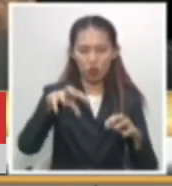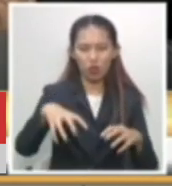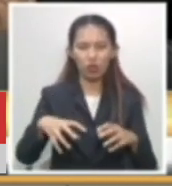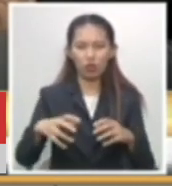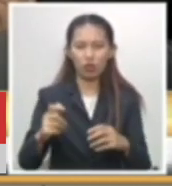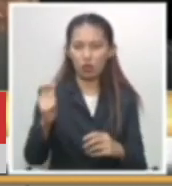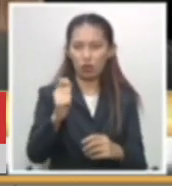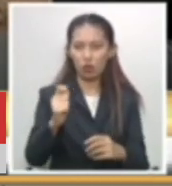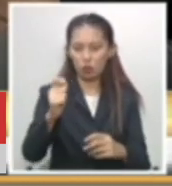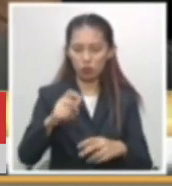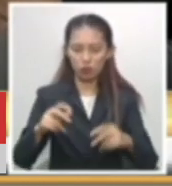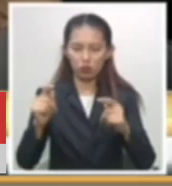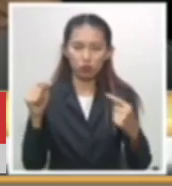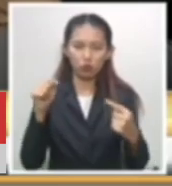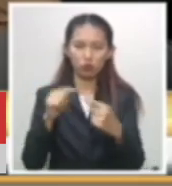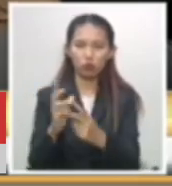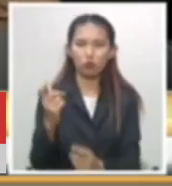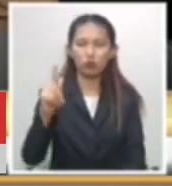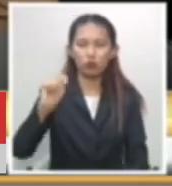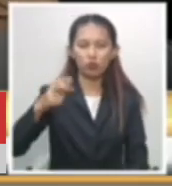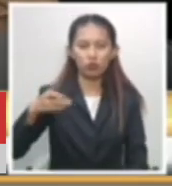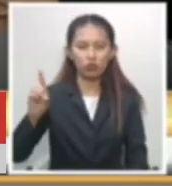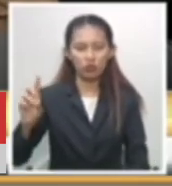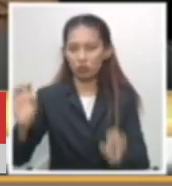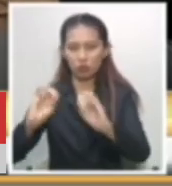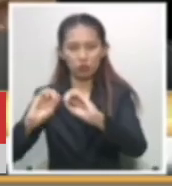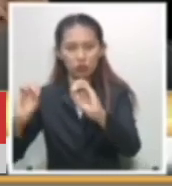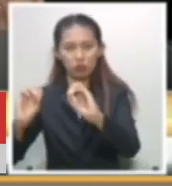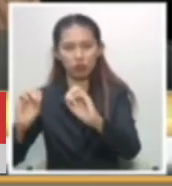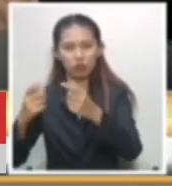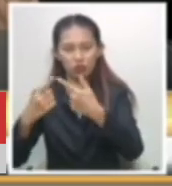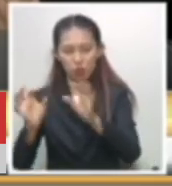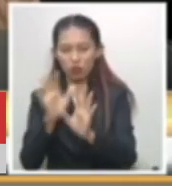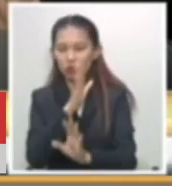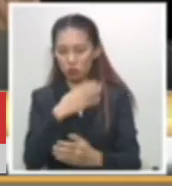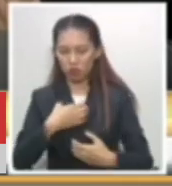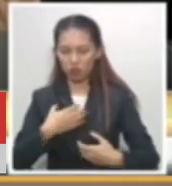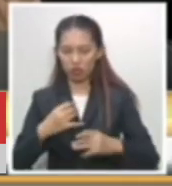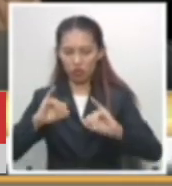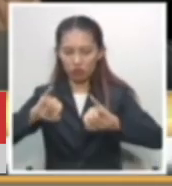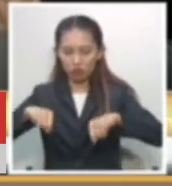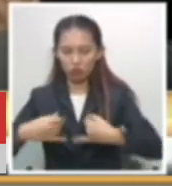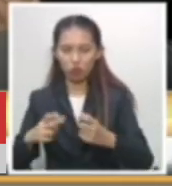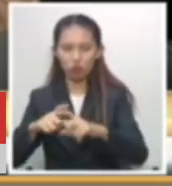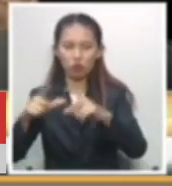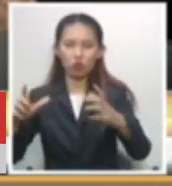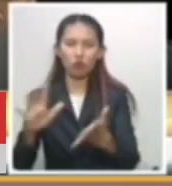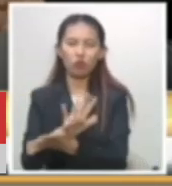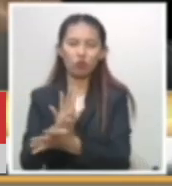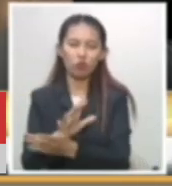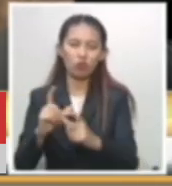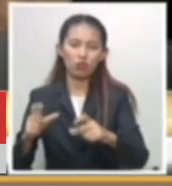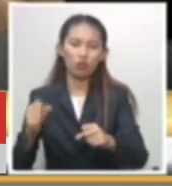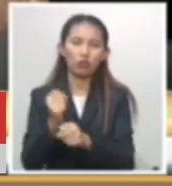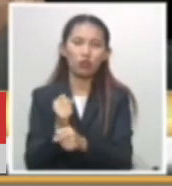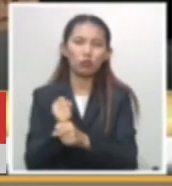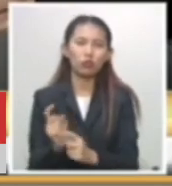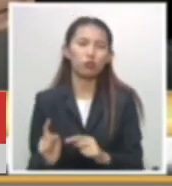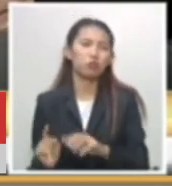องหานท่านจำไว้ให้ดีนะฮะที่ดินประชาชนอำเภอพิบูลรักต้องไปทำที่หนองห